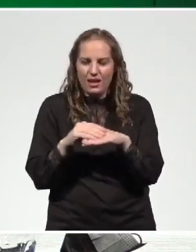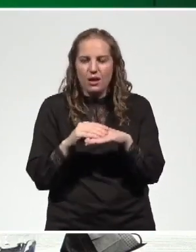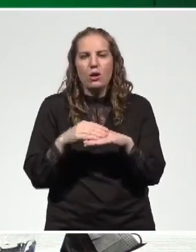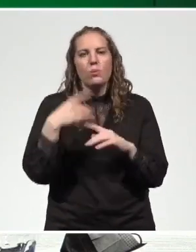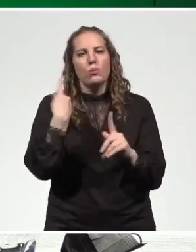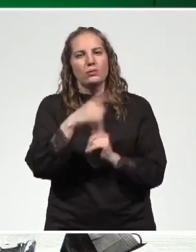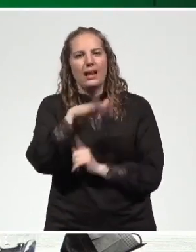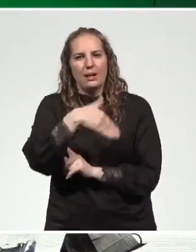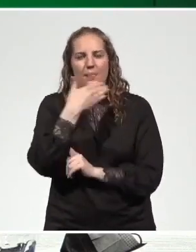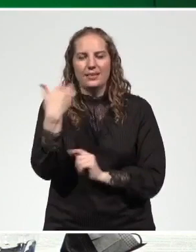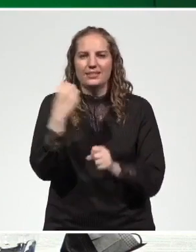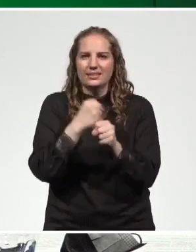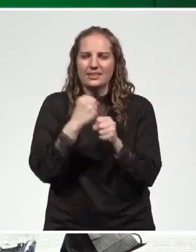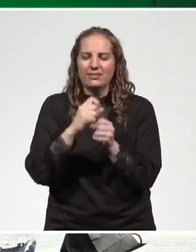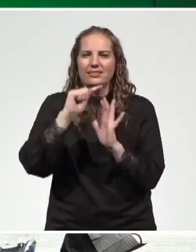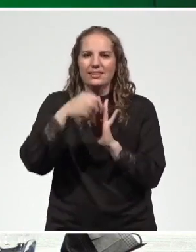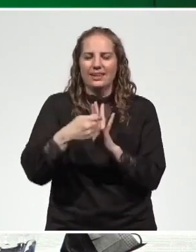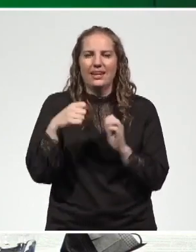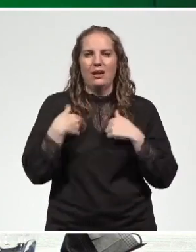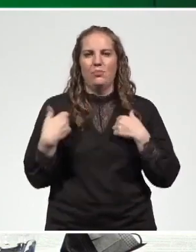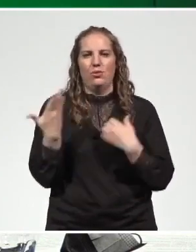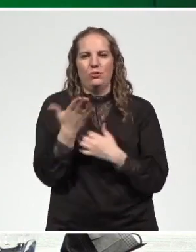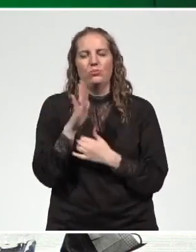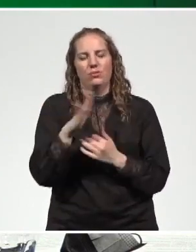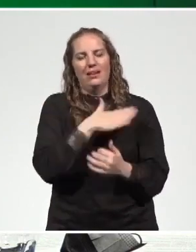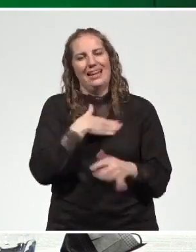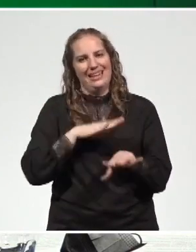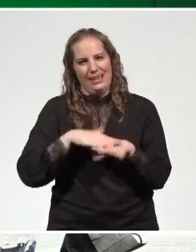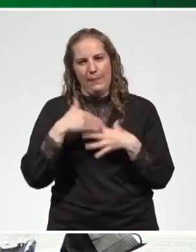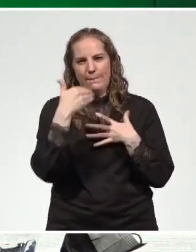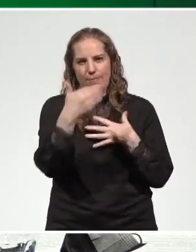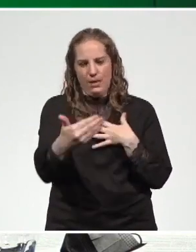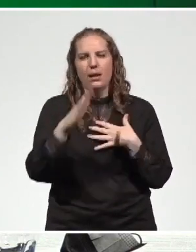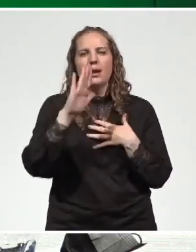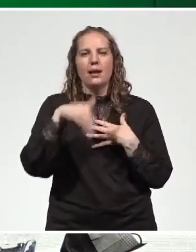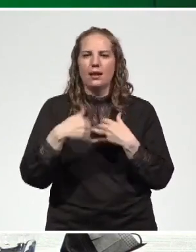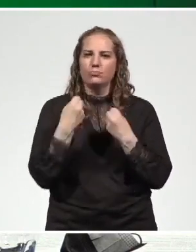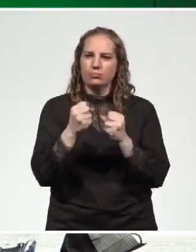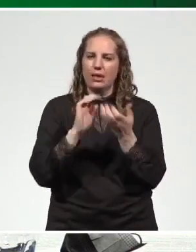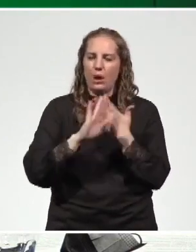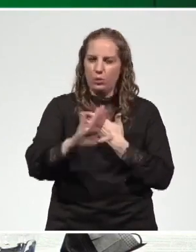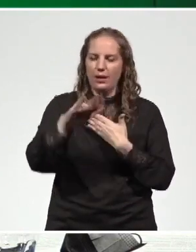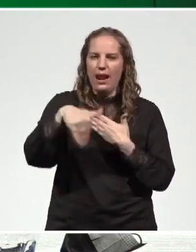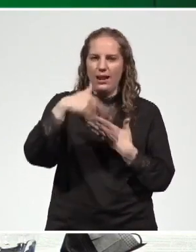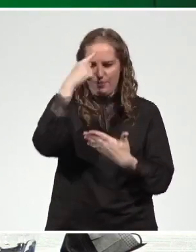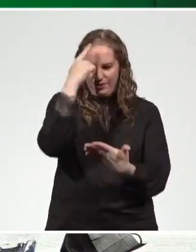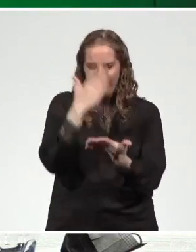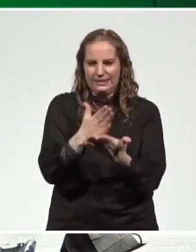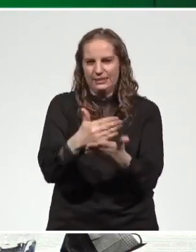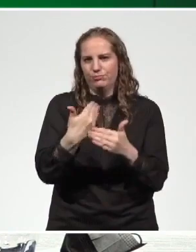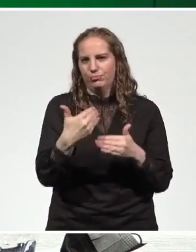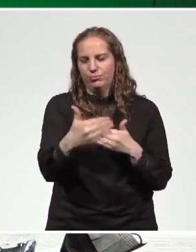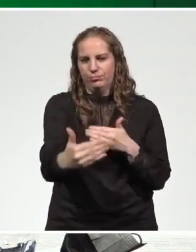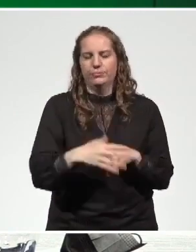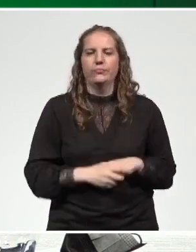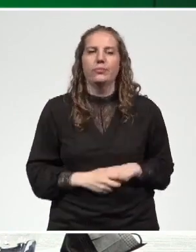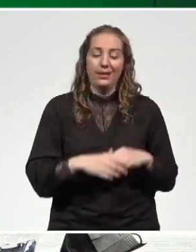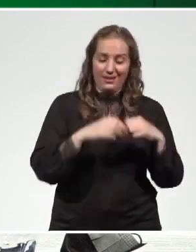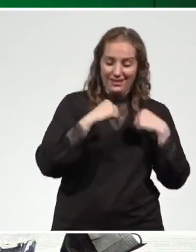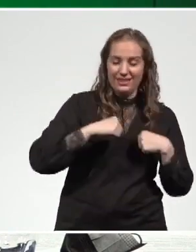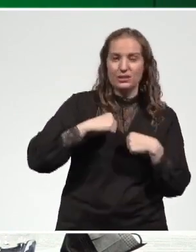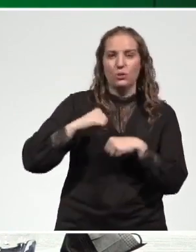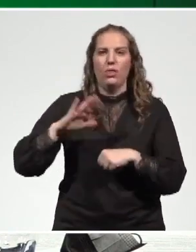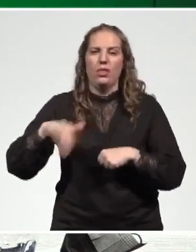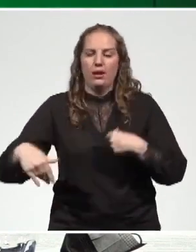í heilbrigðisþjónustu til langs tíma með markvissri aðgerða áætlun. Stöðlum að samtali kynslóðana stór